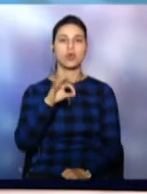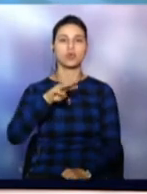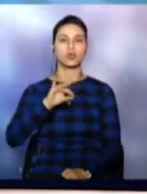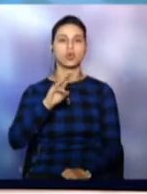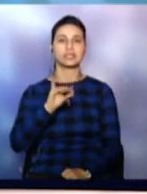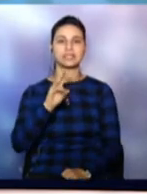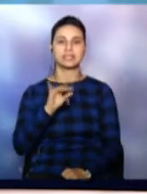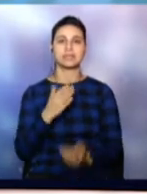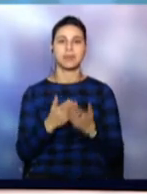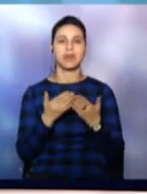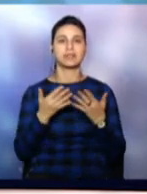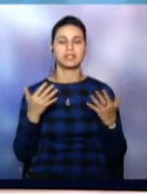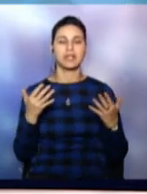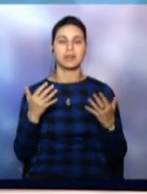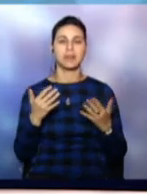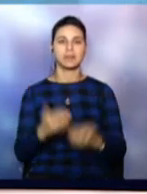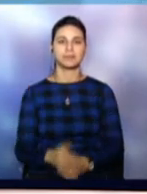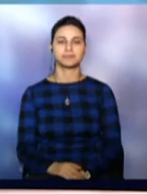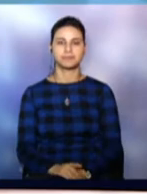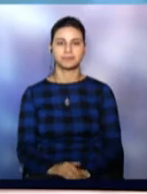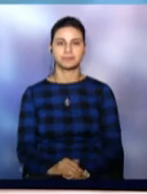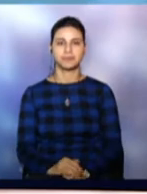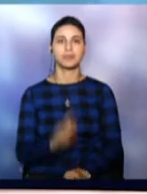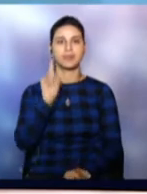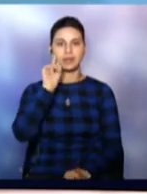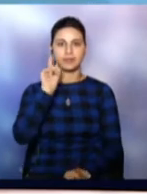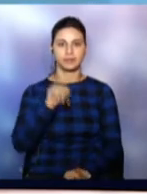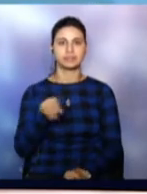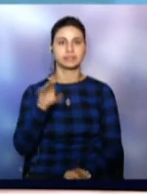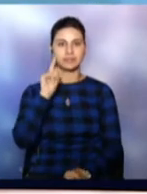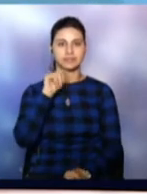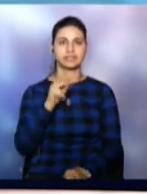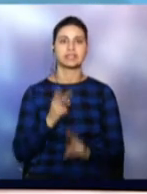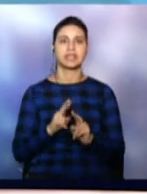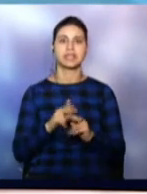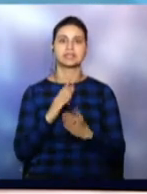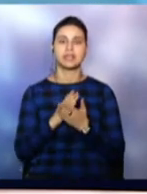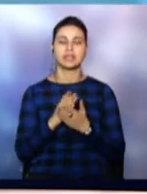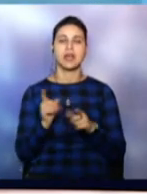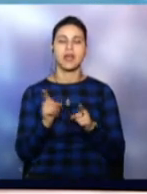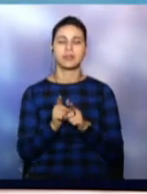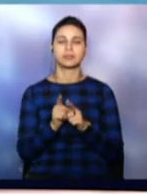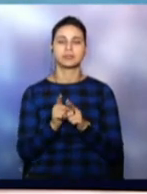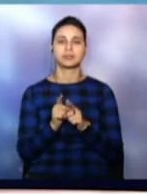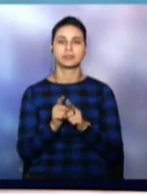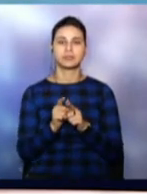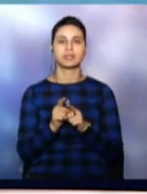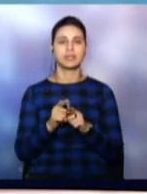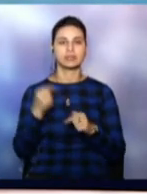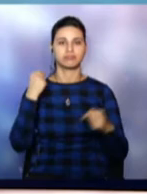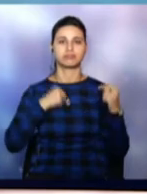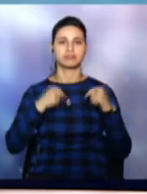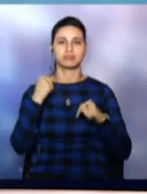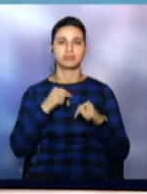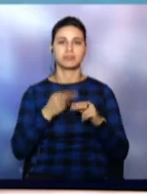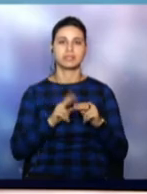წარმომქმნელი, ასე ვთქვათ, ნივთიერებები, ან და სეროტონინი ჩვენ ვიცით რაც არის, არა, ეს არის ეგრეთ წოდება, ნუ ნეირომედიატორი,